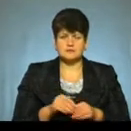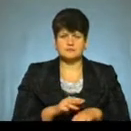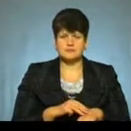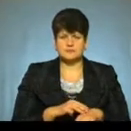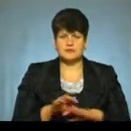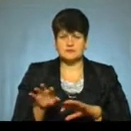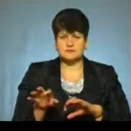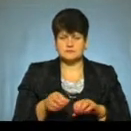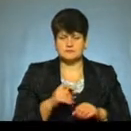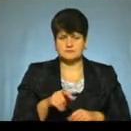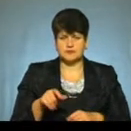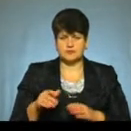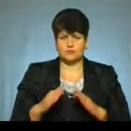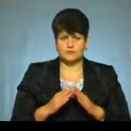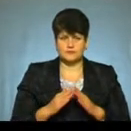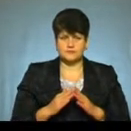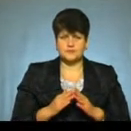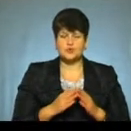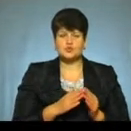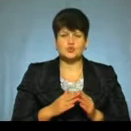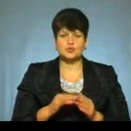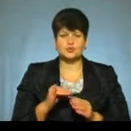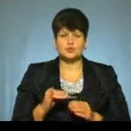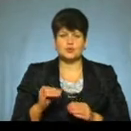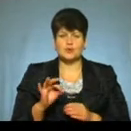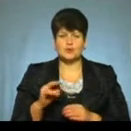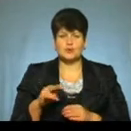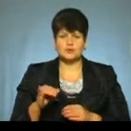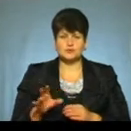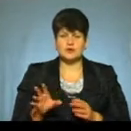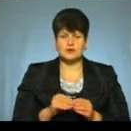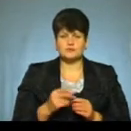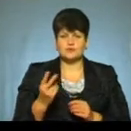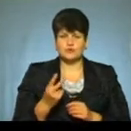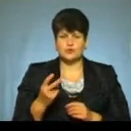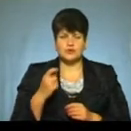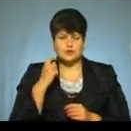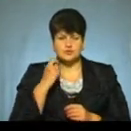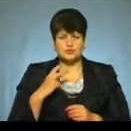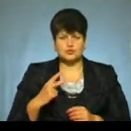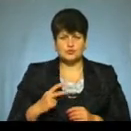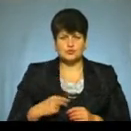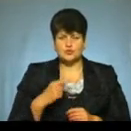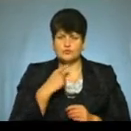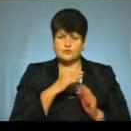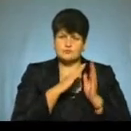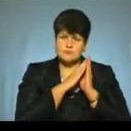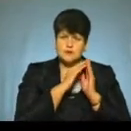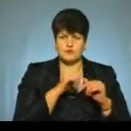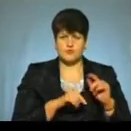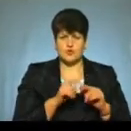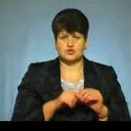правоохоронцями евакуювали мешканців будинку. Сусід Юрій Олищук разом з дворічною донькою Ангеліною, каже, ночували у